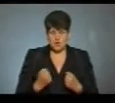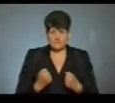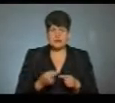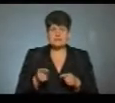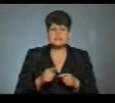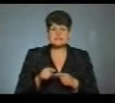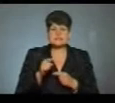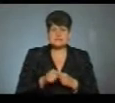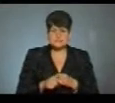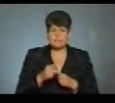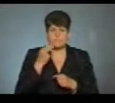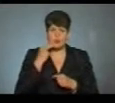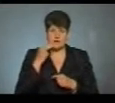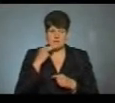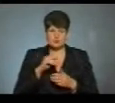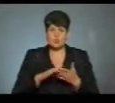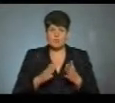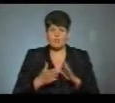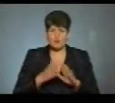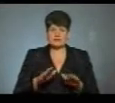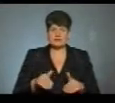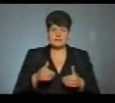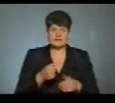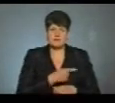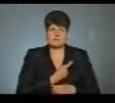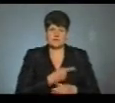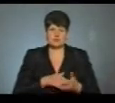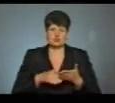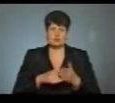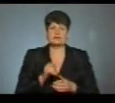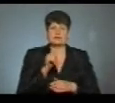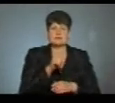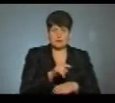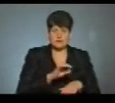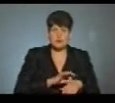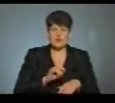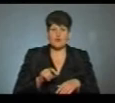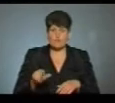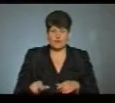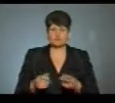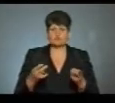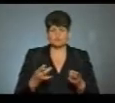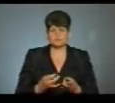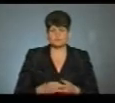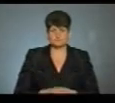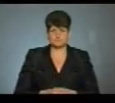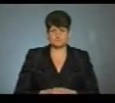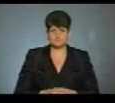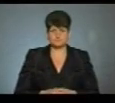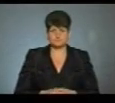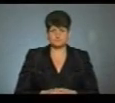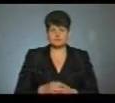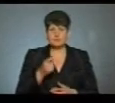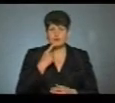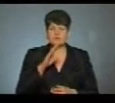Це поліпшує умови для надання медичної допомоги тим хворим, що її гостро потребують. За